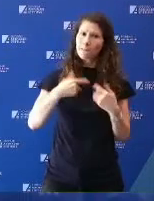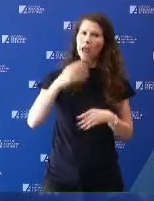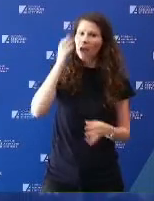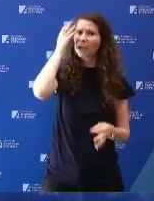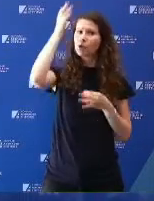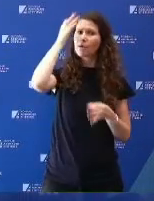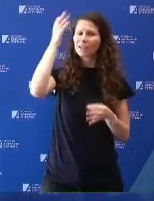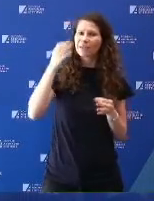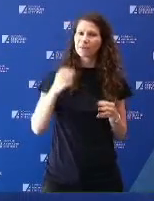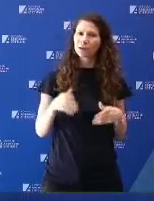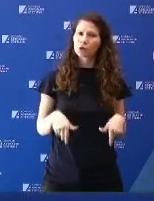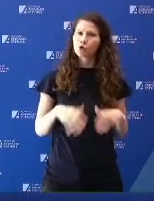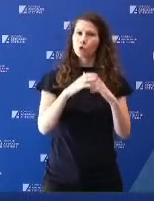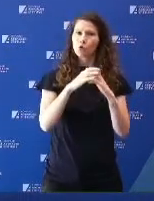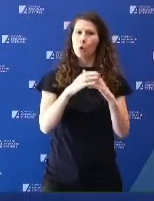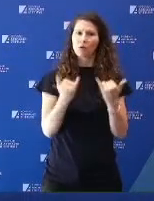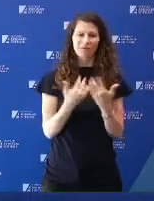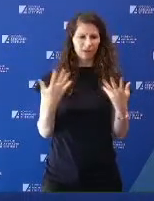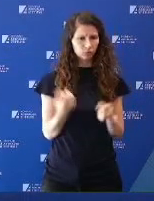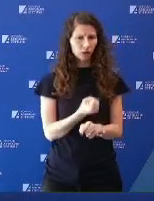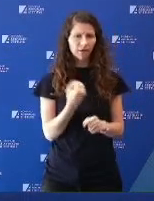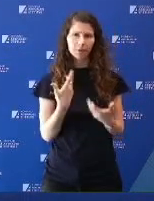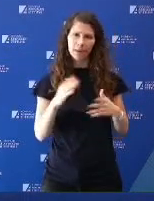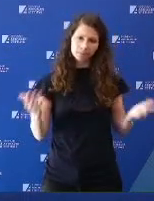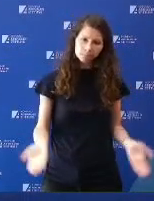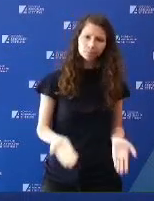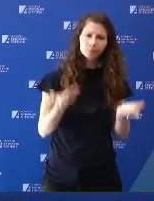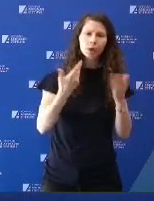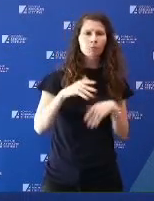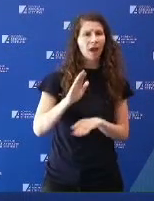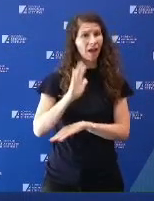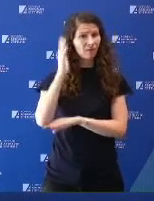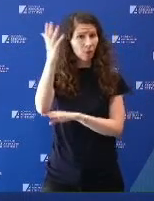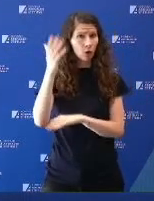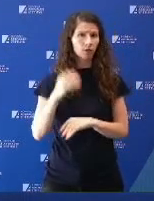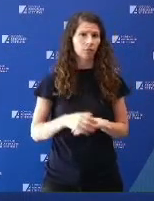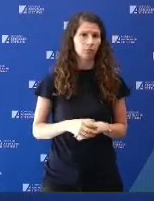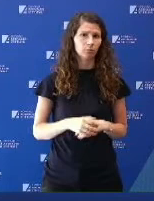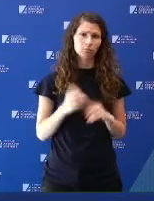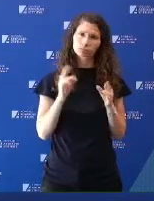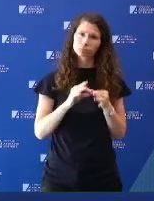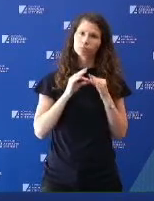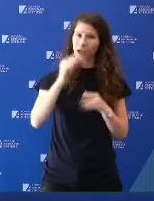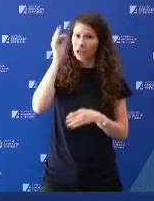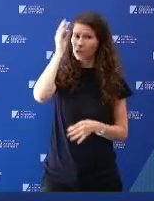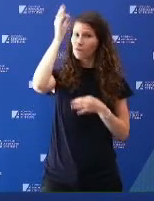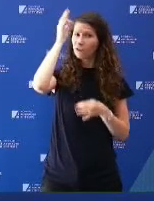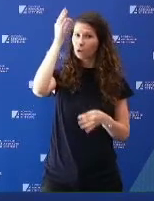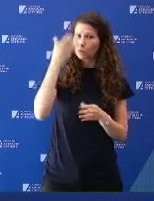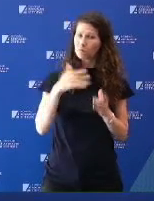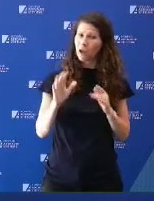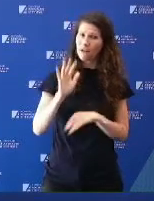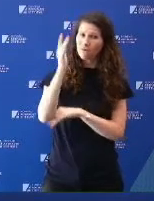generieren oder auch, sage ich mal, mehr Erfolg, ja, in Innovation. Und